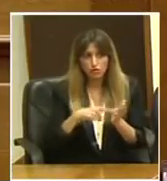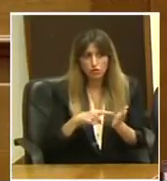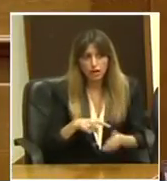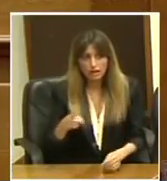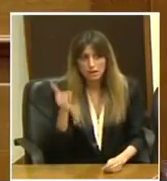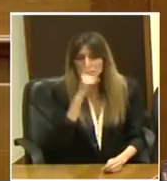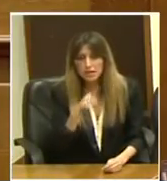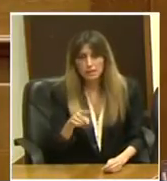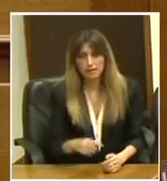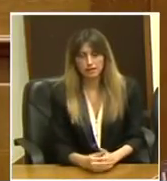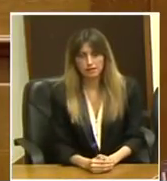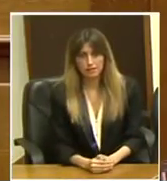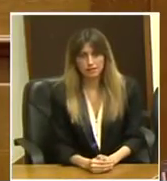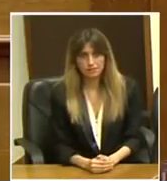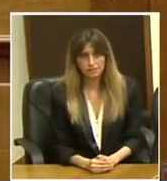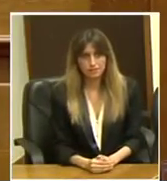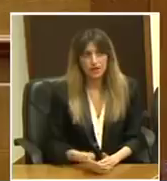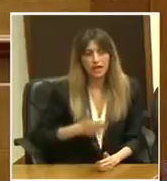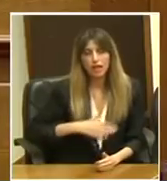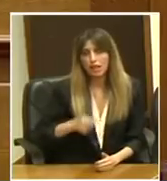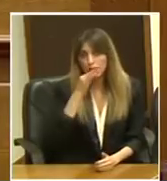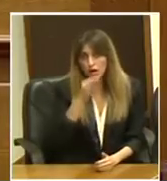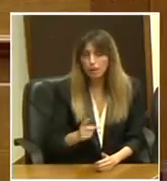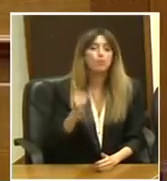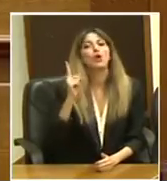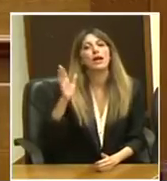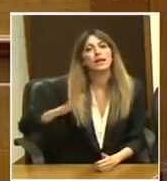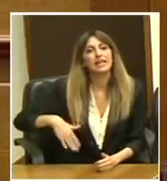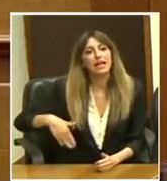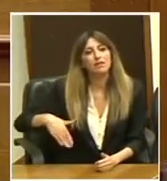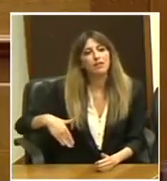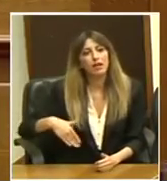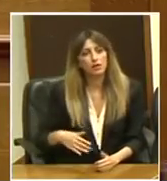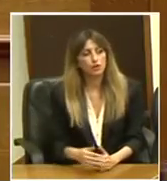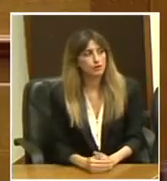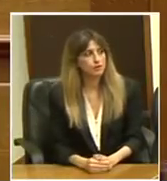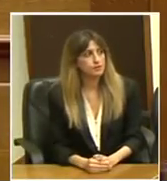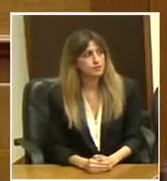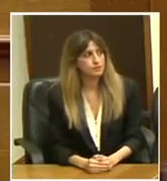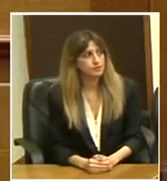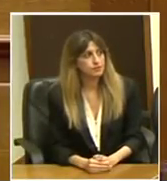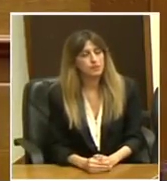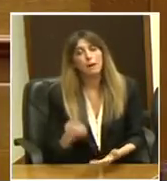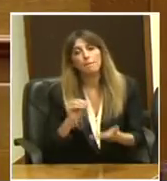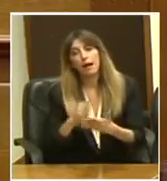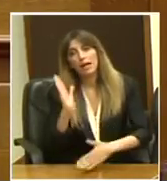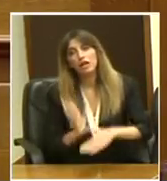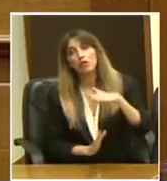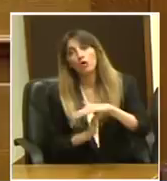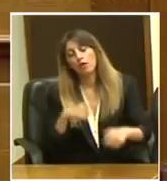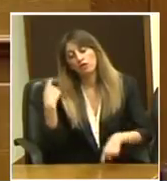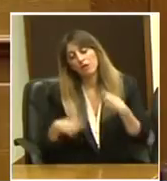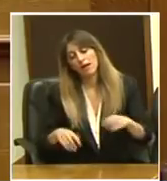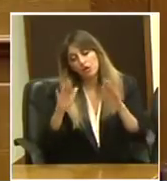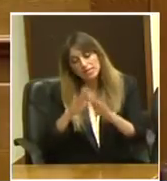ένα τελευταίο. Ποιο είναι το τελευταίο? Ήσυχα, παρακαλώ, δεν θα δίνετε εσείς εντολές στις υπηρεσίες. Θα τα πούμε